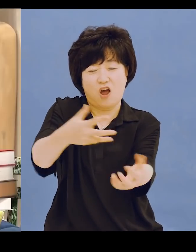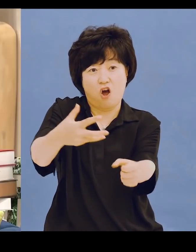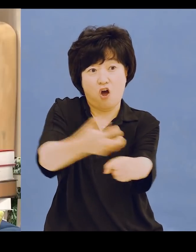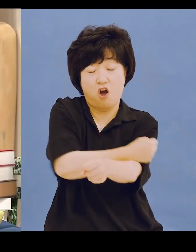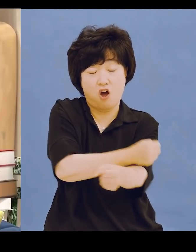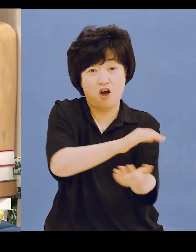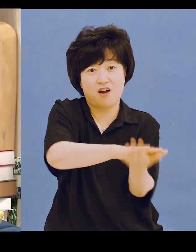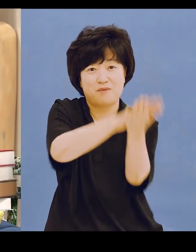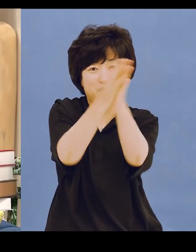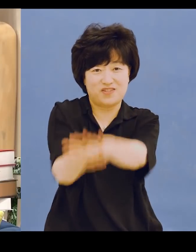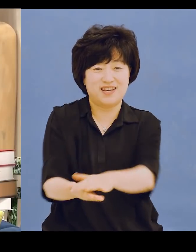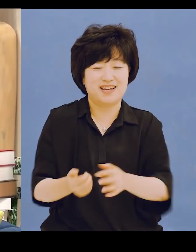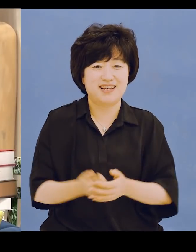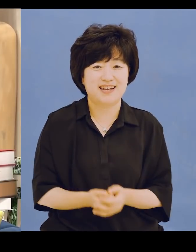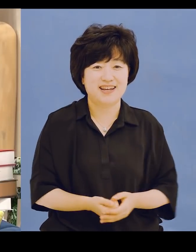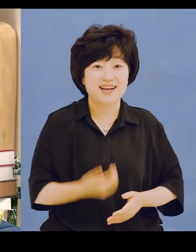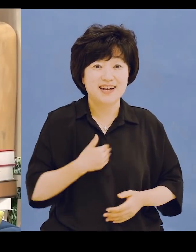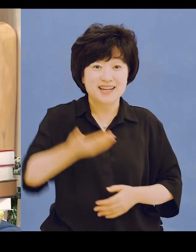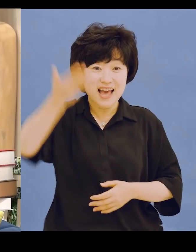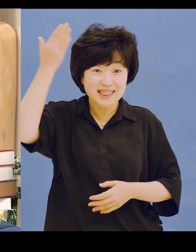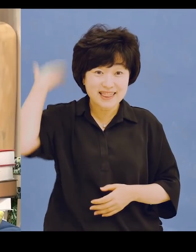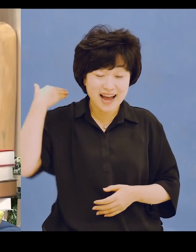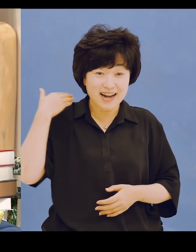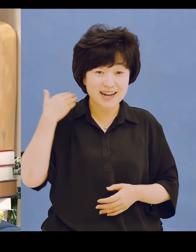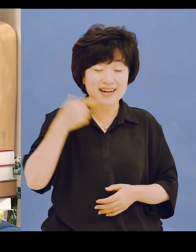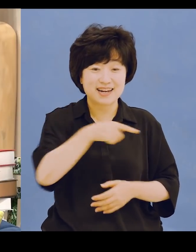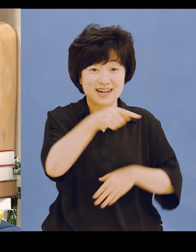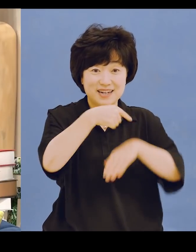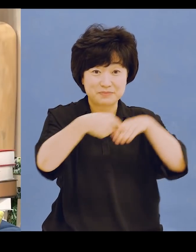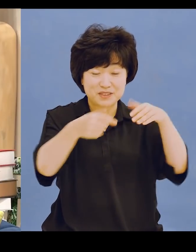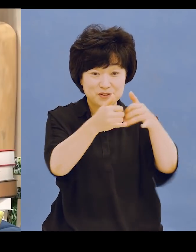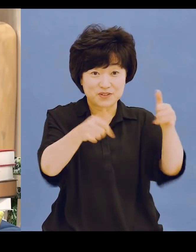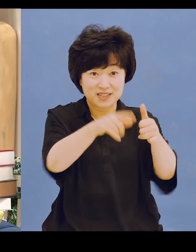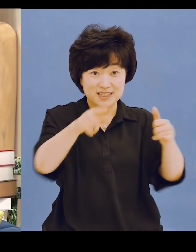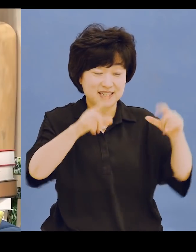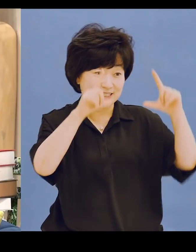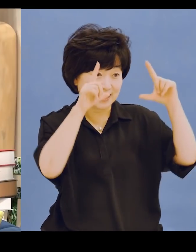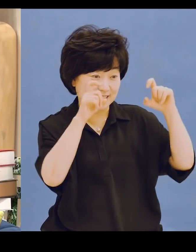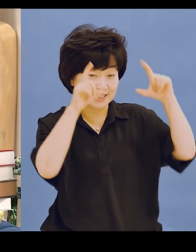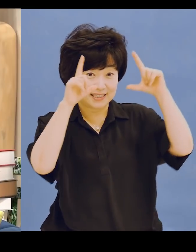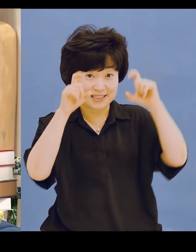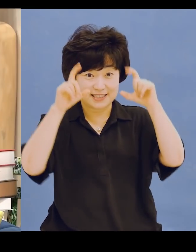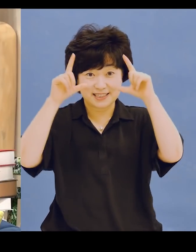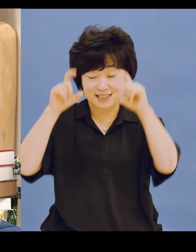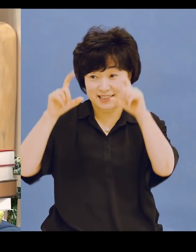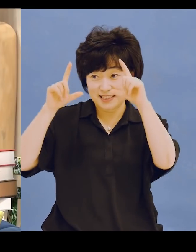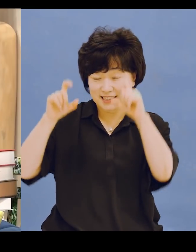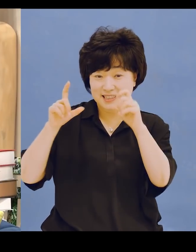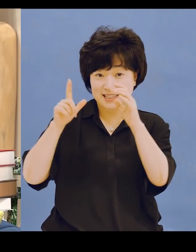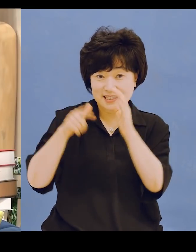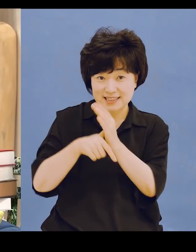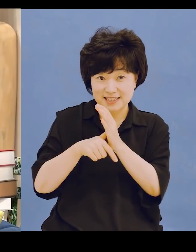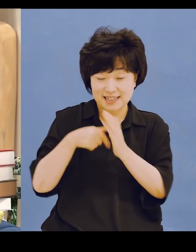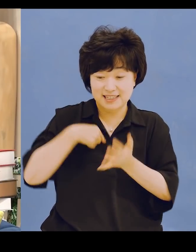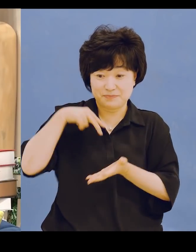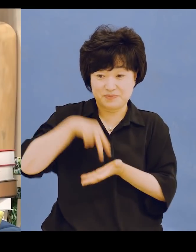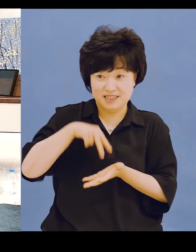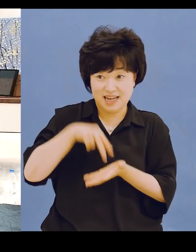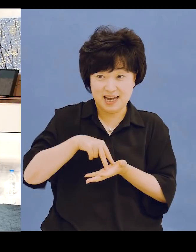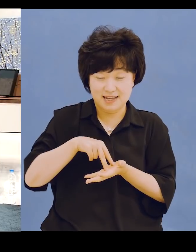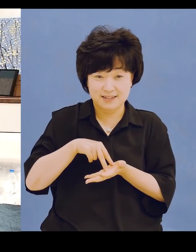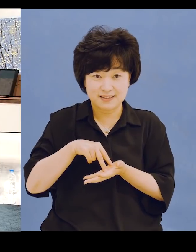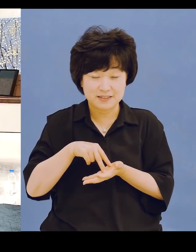일어나는데요. 옛날에요, 제가 부족에다 사진 찍을 때 네. 이렇게 얘기하시면 알 거야. 기자의 포커스로, 시선으로 사진을